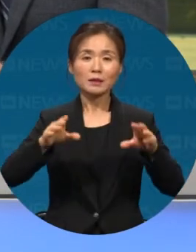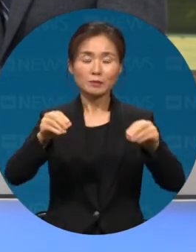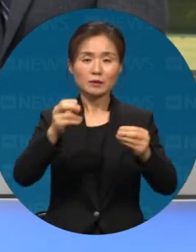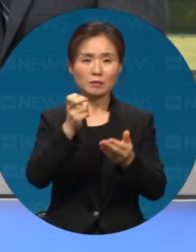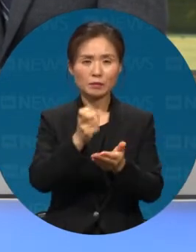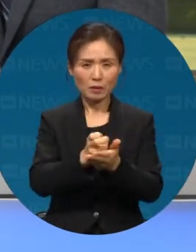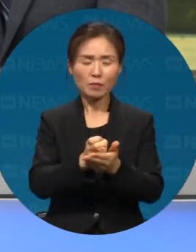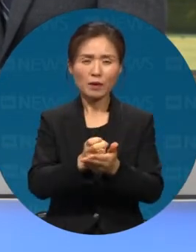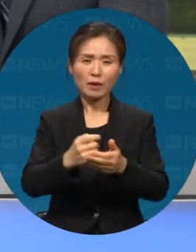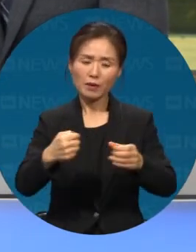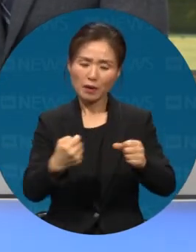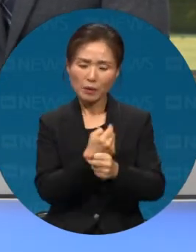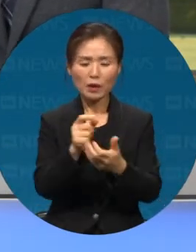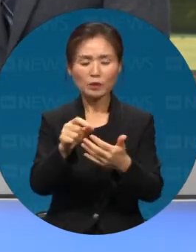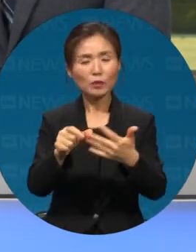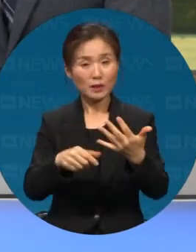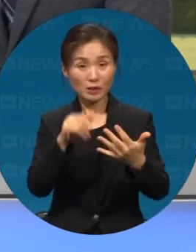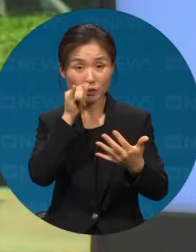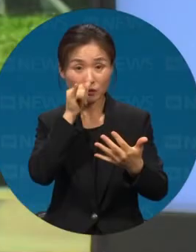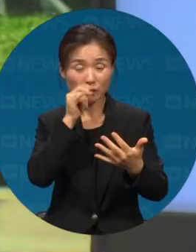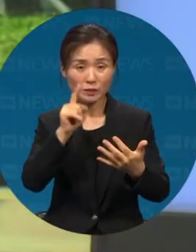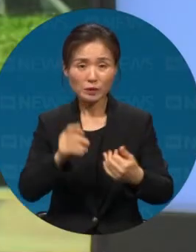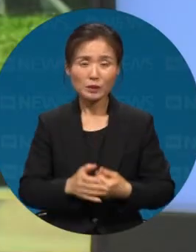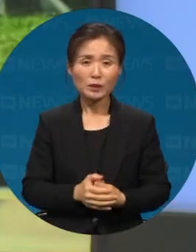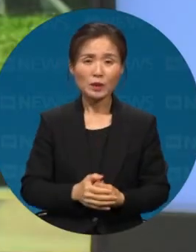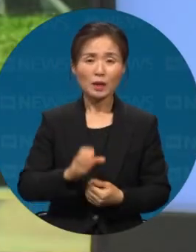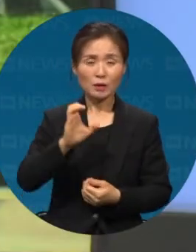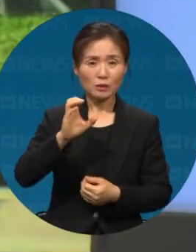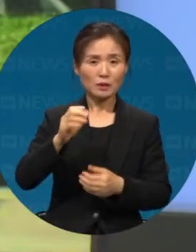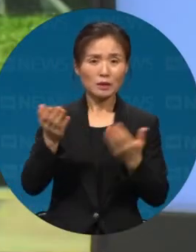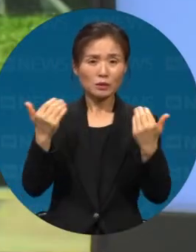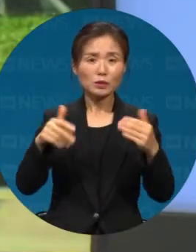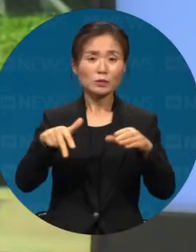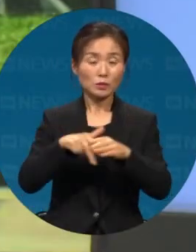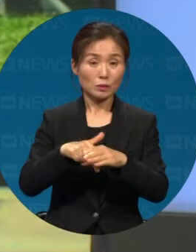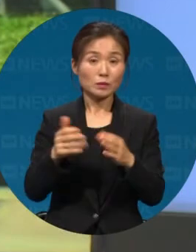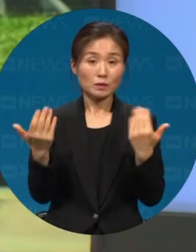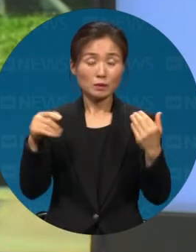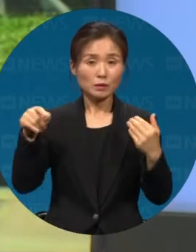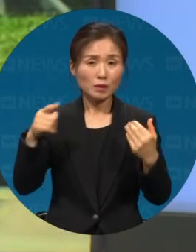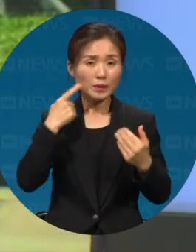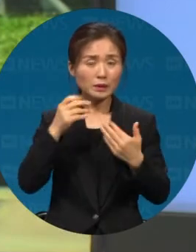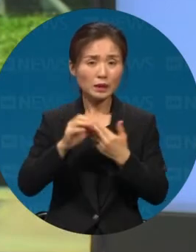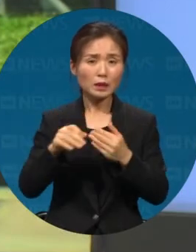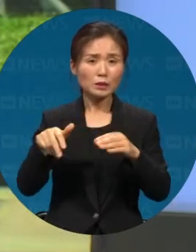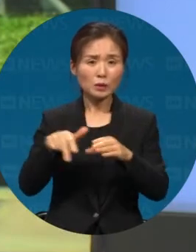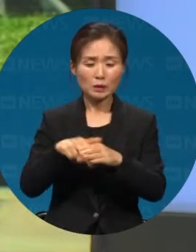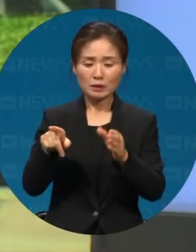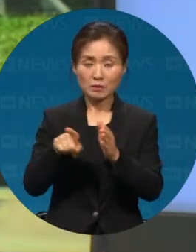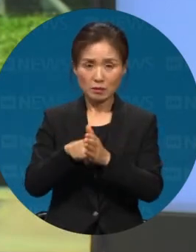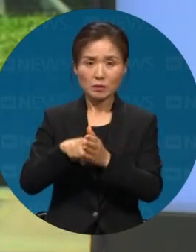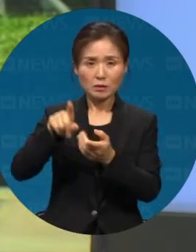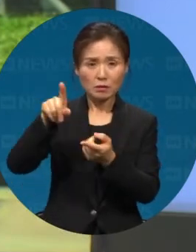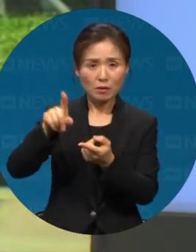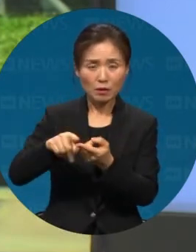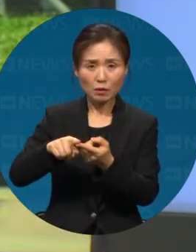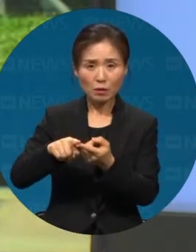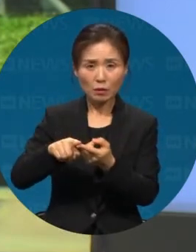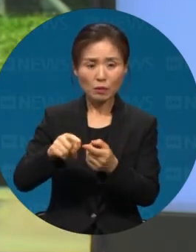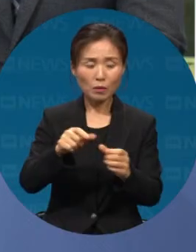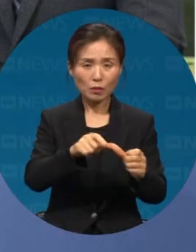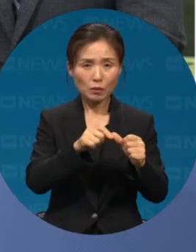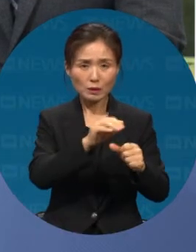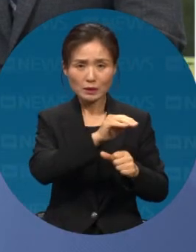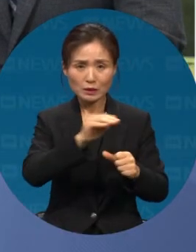봐야 이해가 가능한 부분인데요 예 2 좀비 카톨릭 또 같은 종교 학교가 만약에 종교적 신념에 따라서 고용 기준을 수립하고